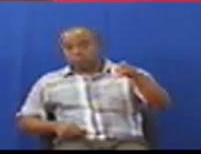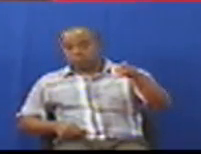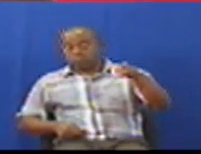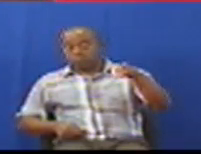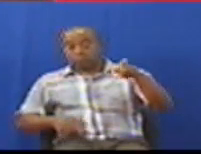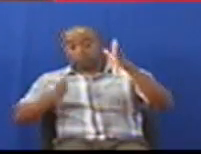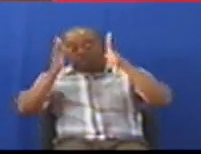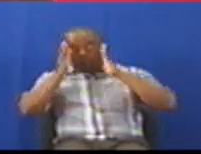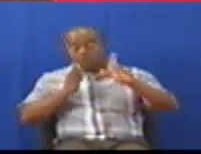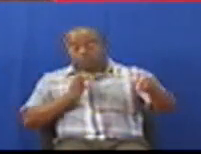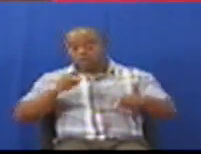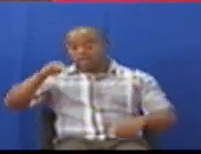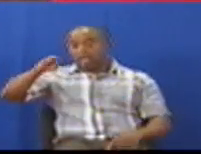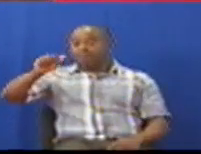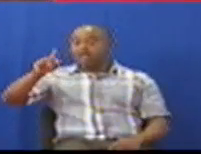Mheshimiwa Makajoka.